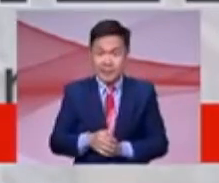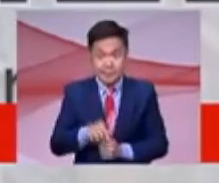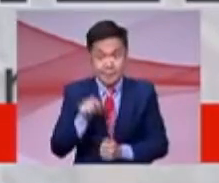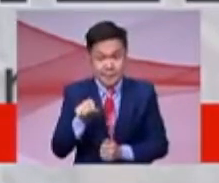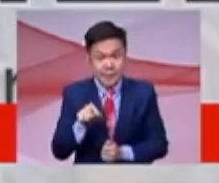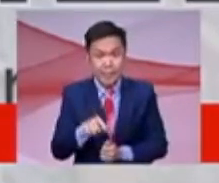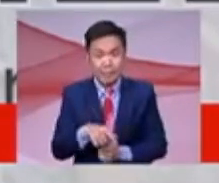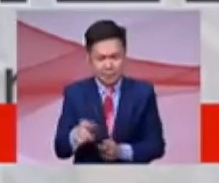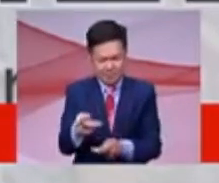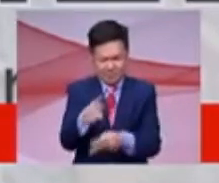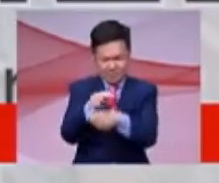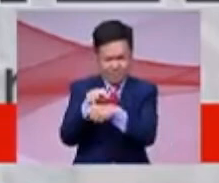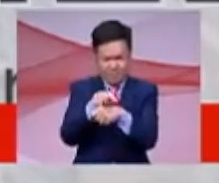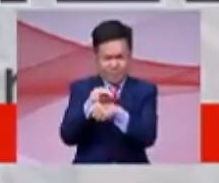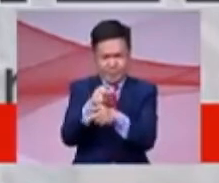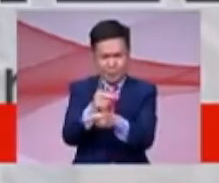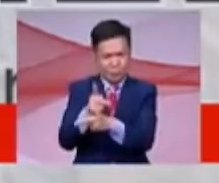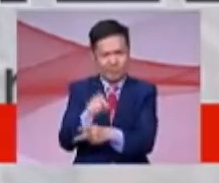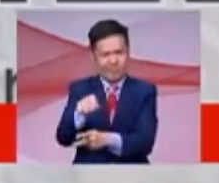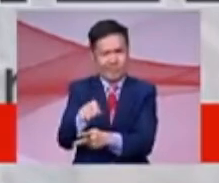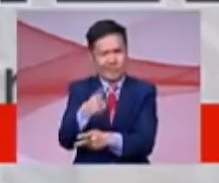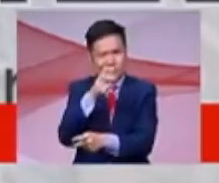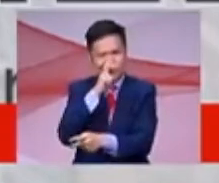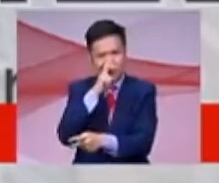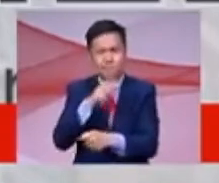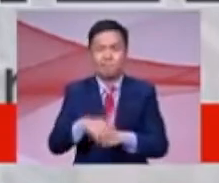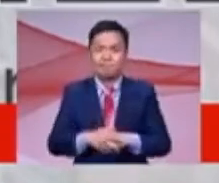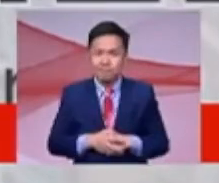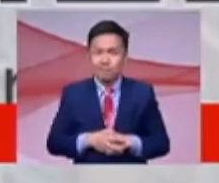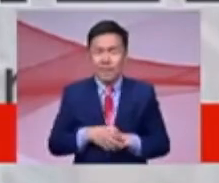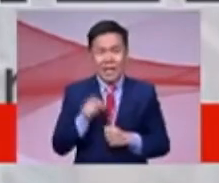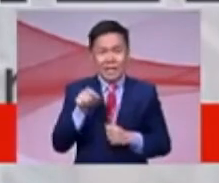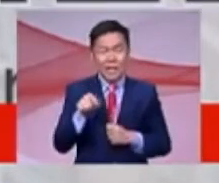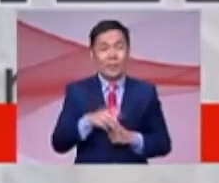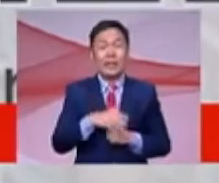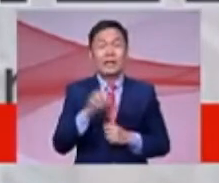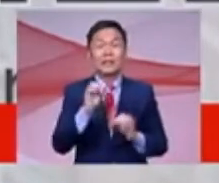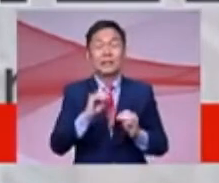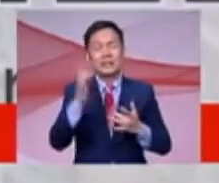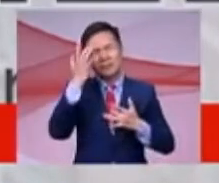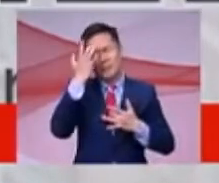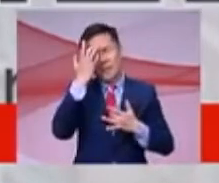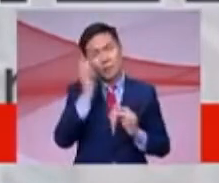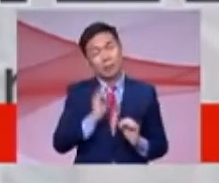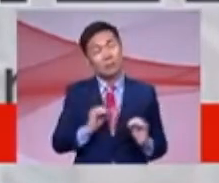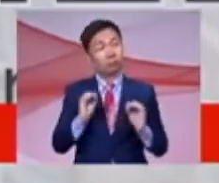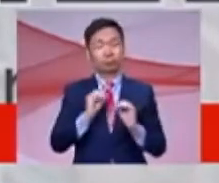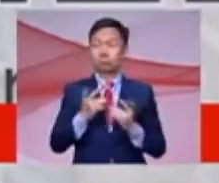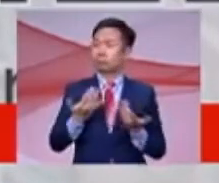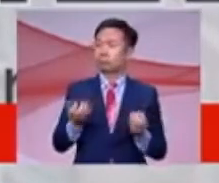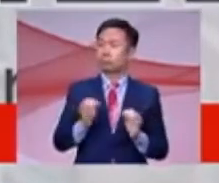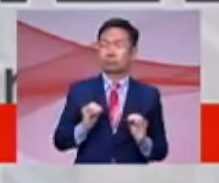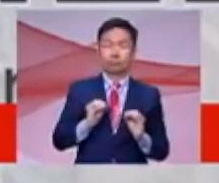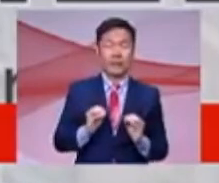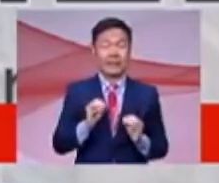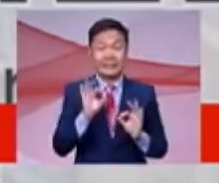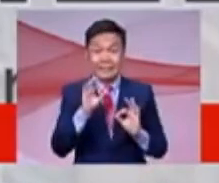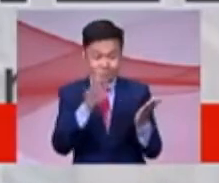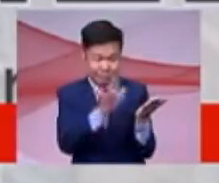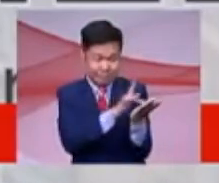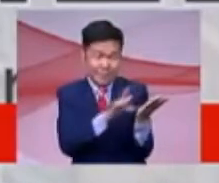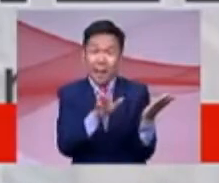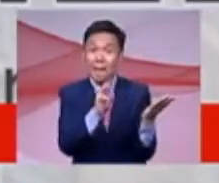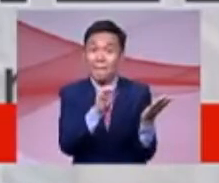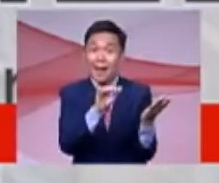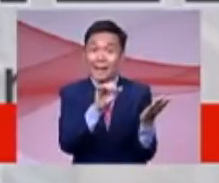tindakan penguatkuasaan dan sebagainya. Untuk mereka yang bergejala dan tidak bergejala, kalau kita menggunakan My Sejahtera sekarang ni,